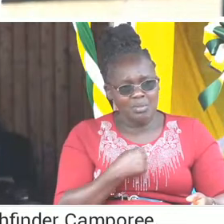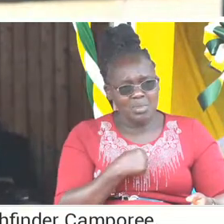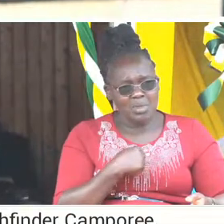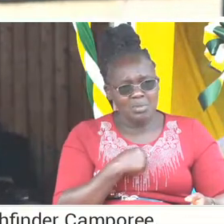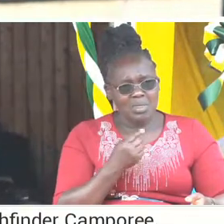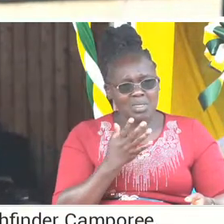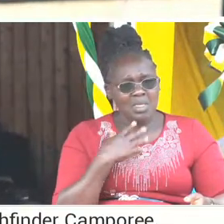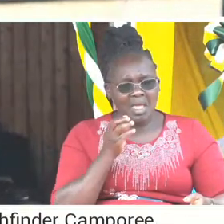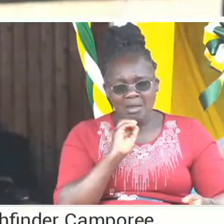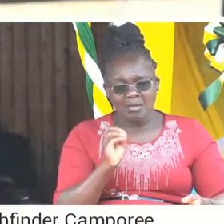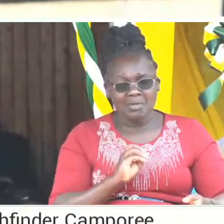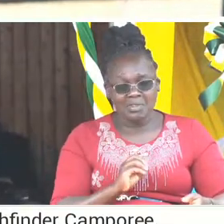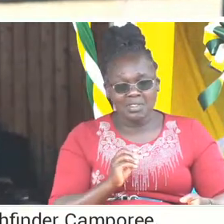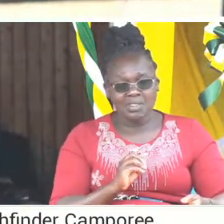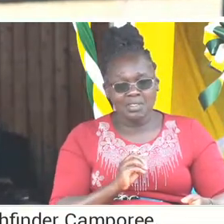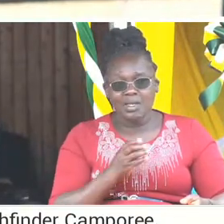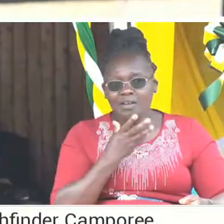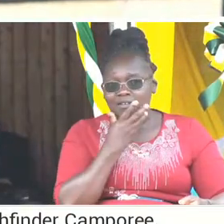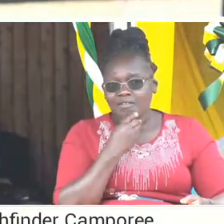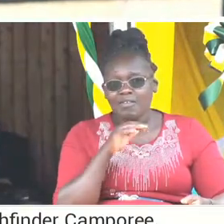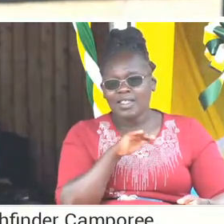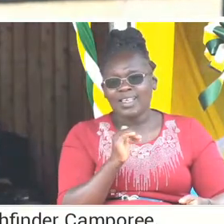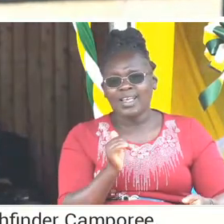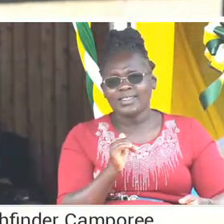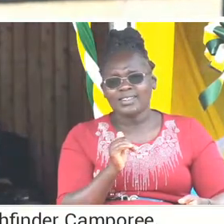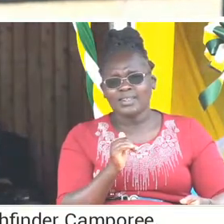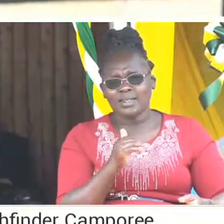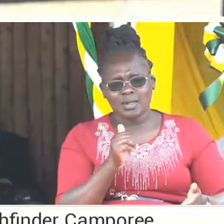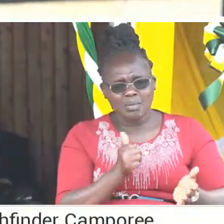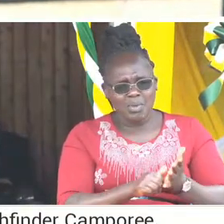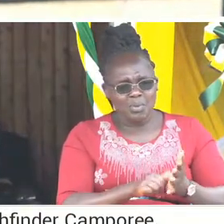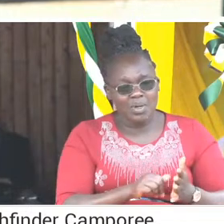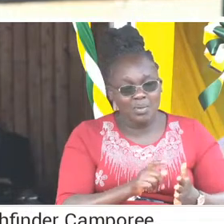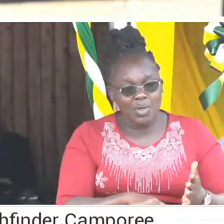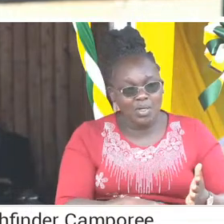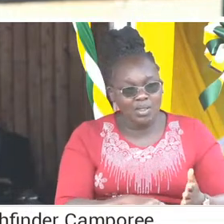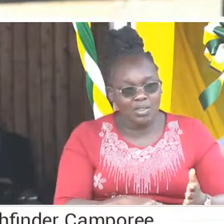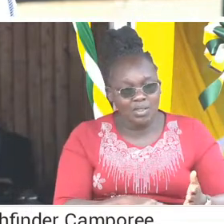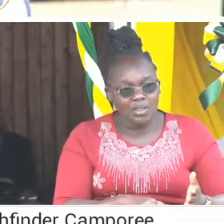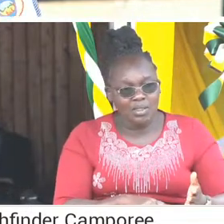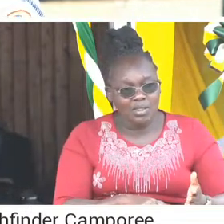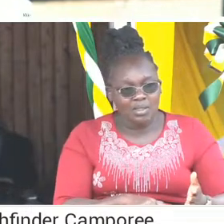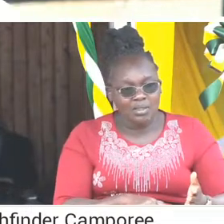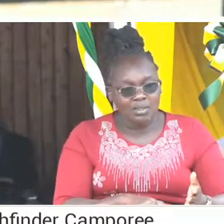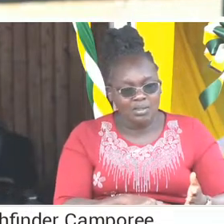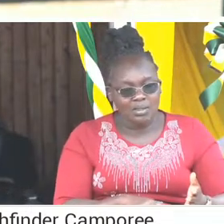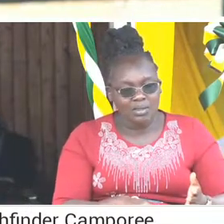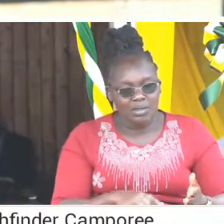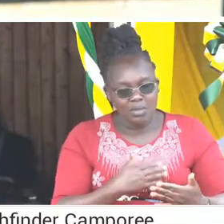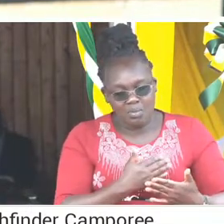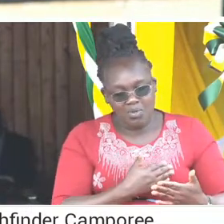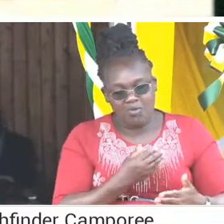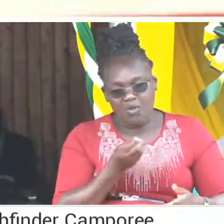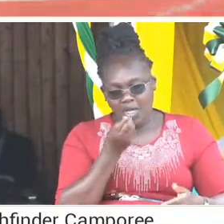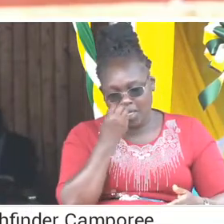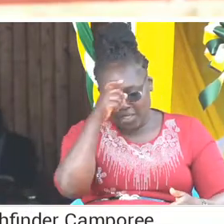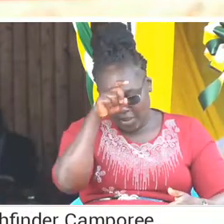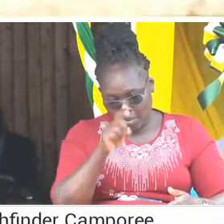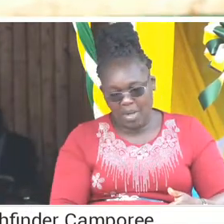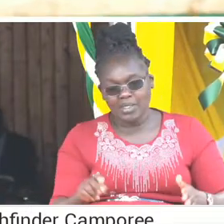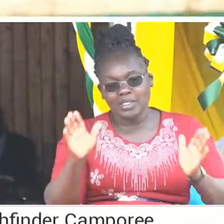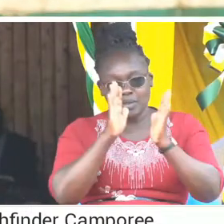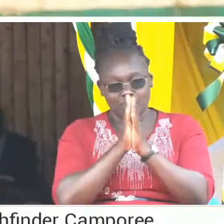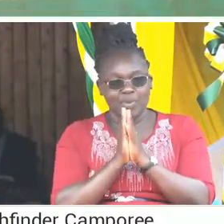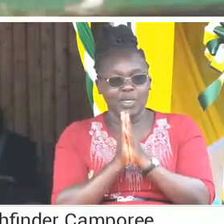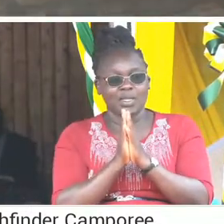usile chakula bila kuomba. Baba asiyejua kuomba akamwambia basi wewe omba. Mtoto akaenda chini kwa magoti.